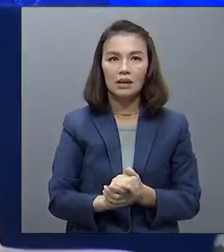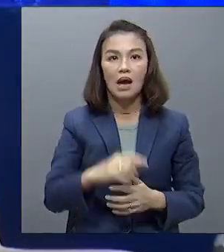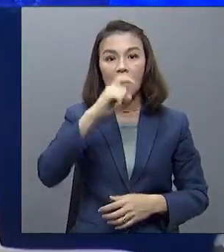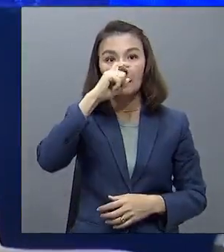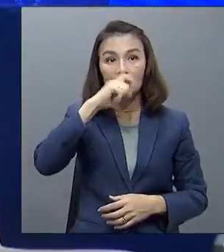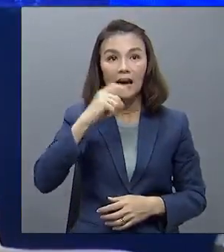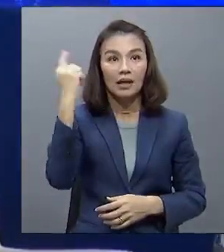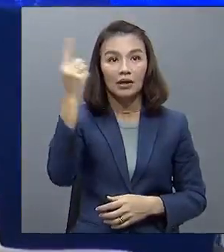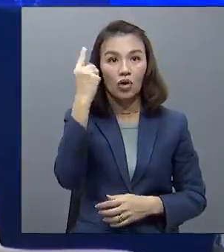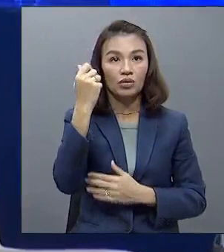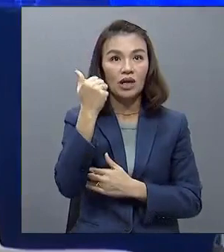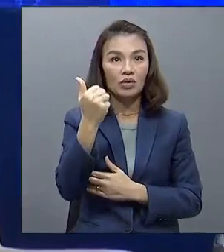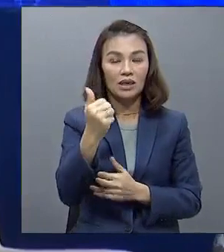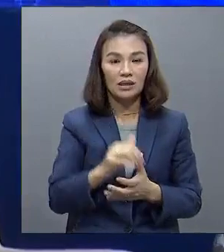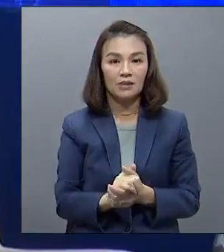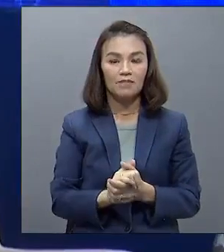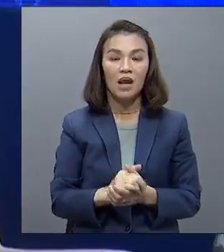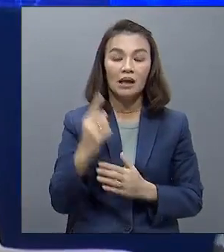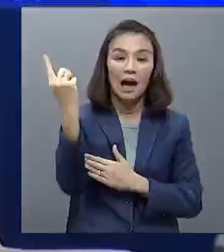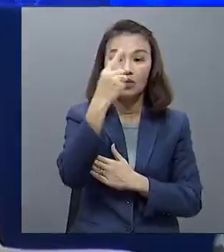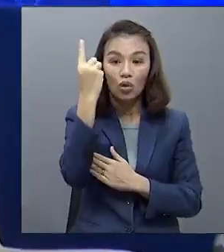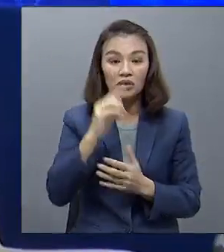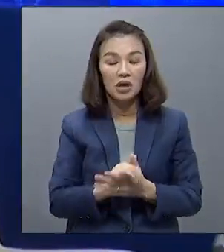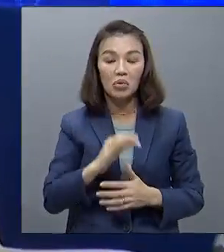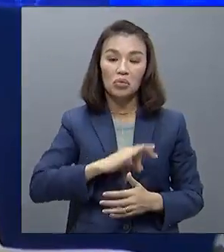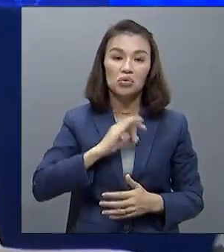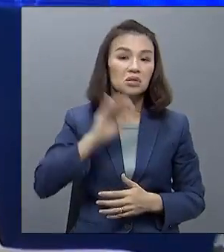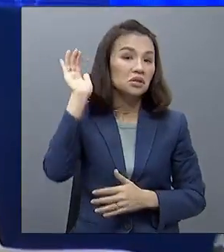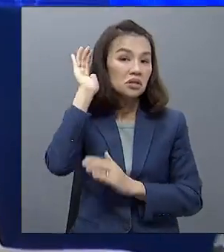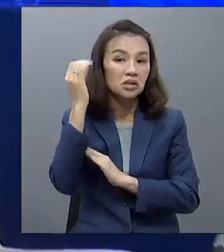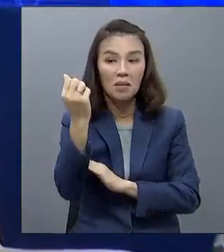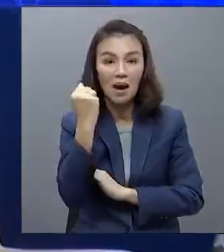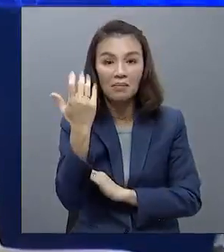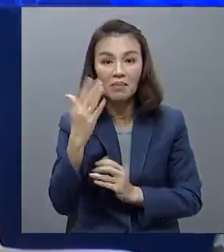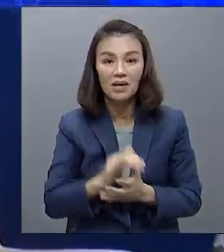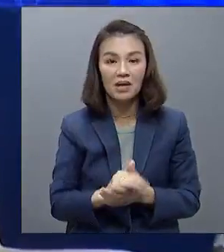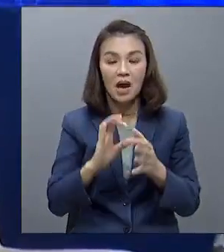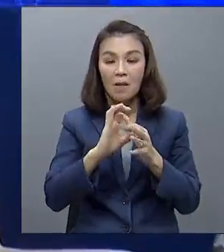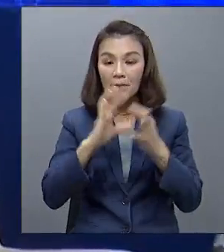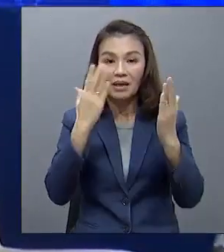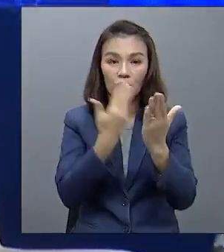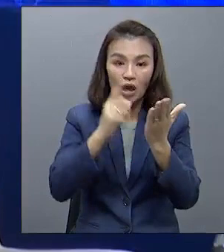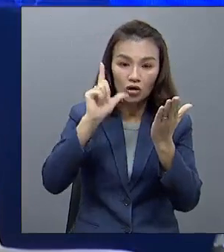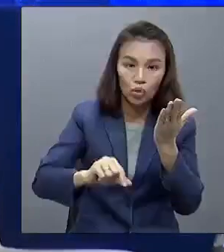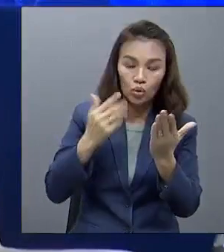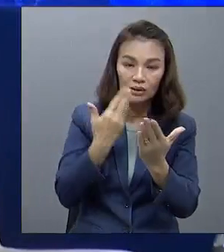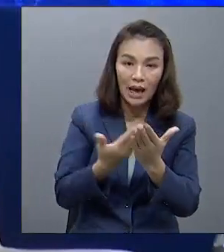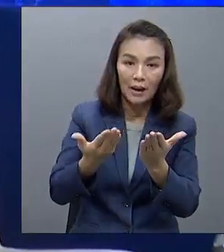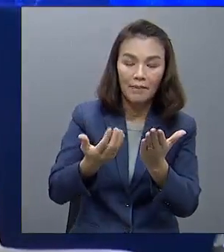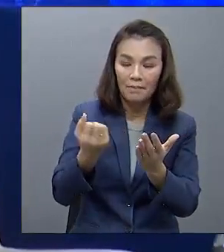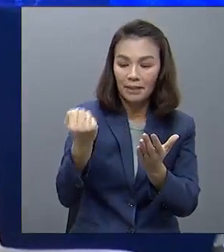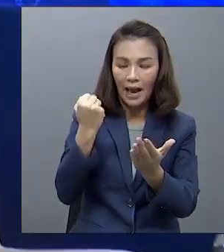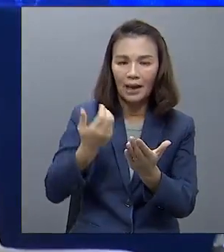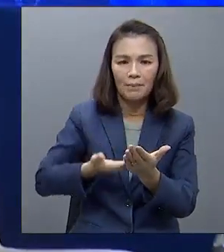แล้วการท่องเที่ยวไม่ต้องการความเชื่อมั่นการท่องเที่ยวไม่เกี่ยวกับเงินเฟ้อการท่องเที่ยวไม่เกี่ยวกับโลกร้อนการท่องเที่ยวไม่เกี่ยวกับ